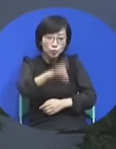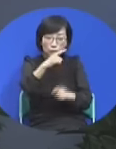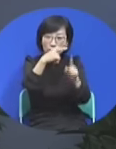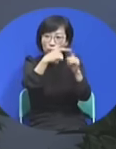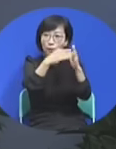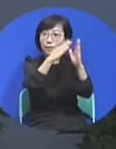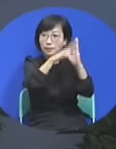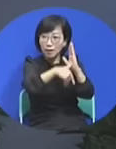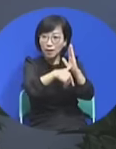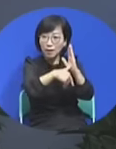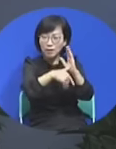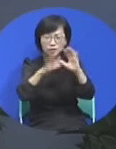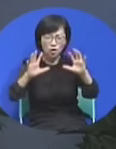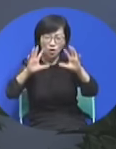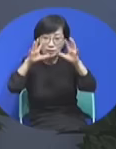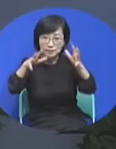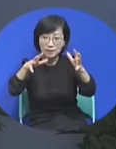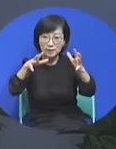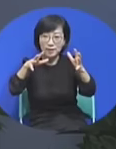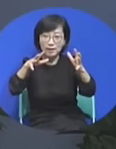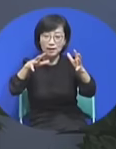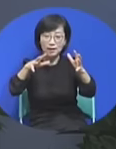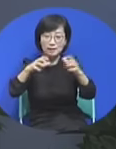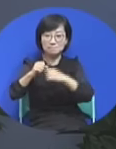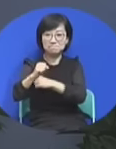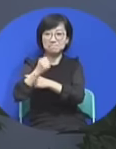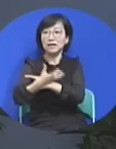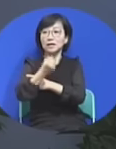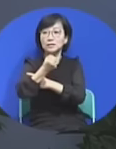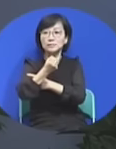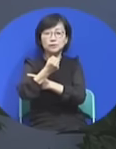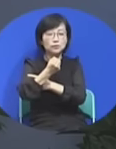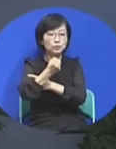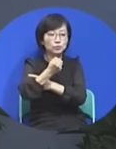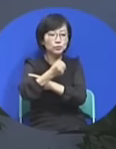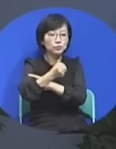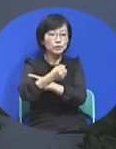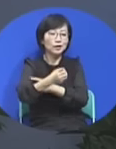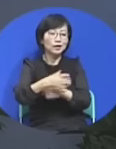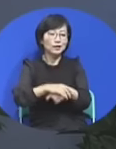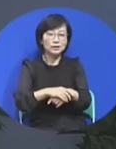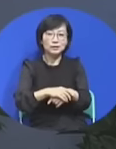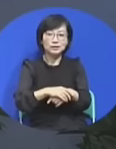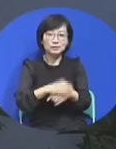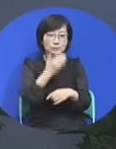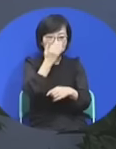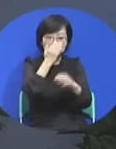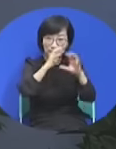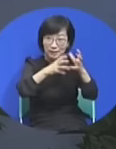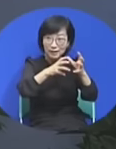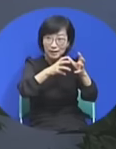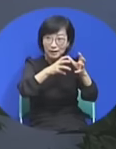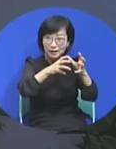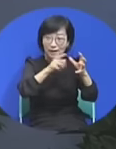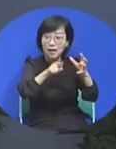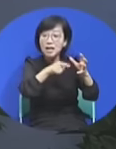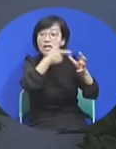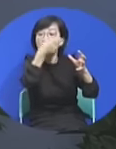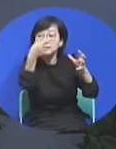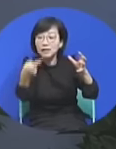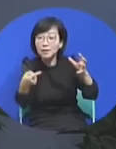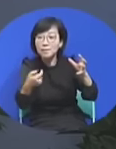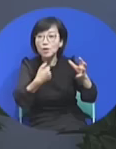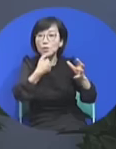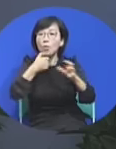time of the early 그렇죠. church, it was Israel. 그 다음에는 로마였어요. After that, it was Rome. 그래서 하나님이 미리